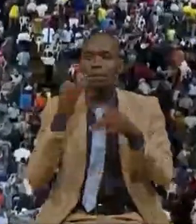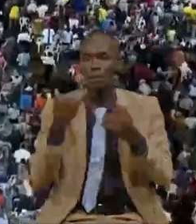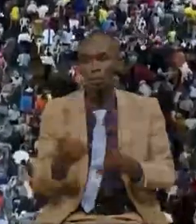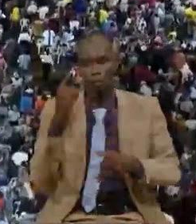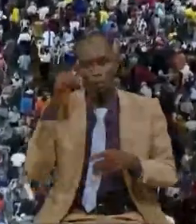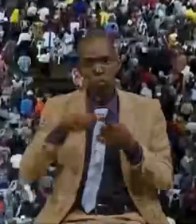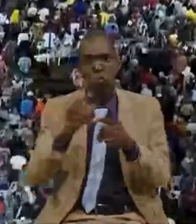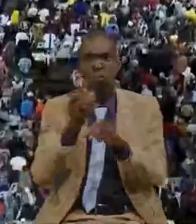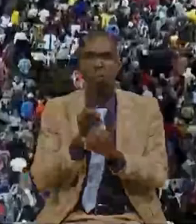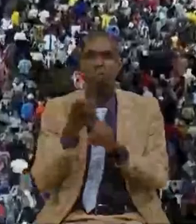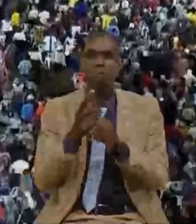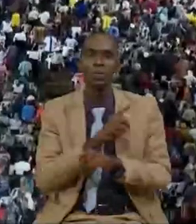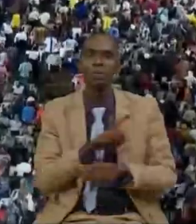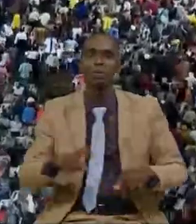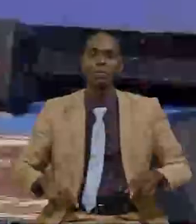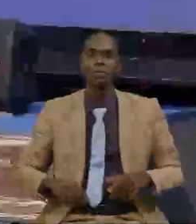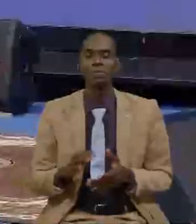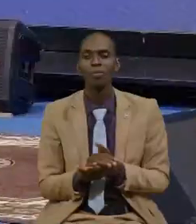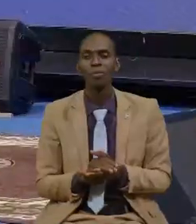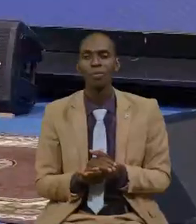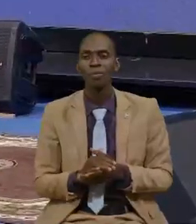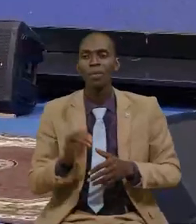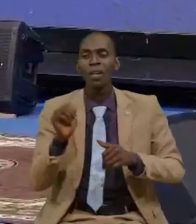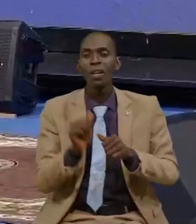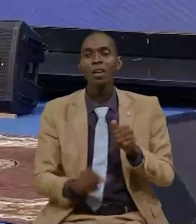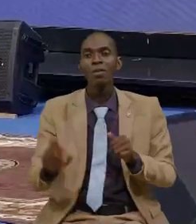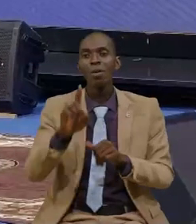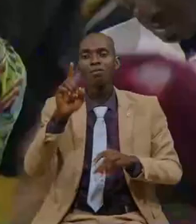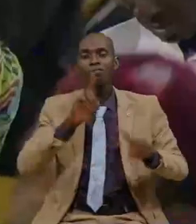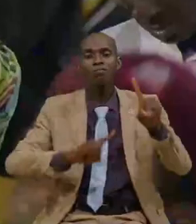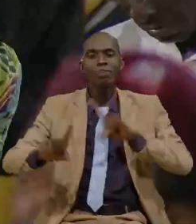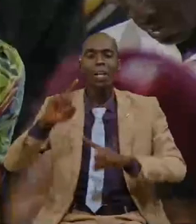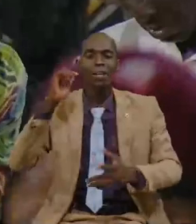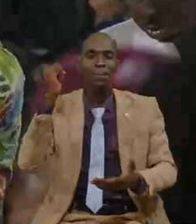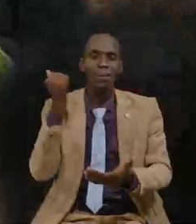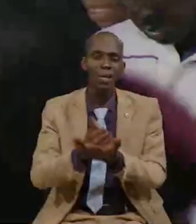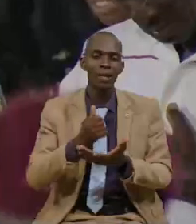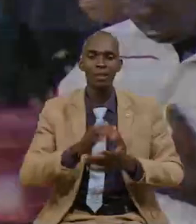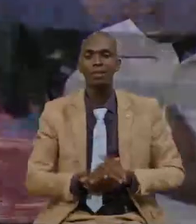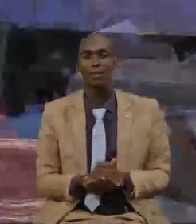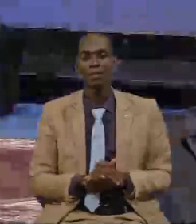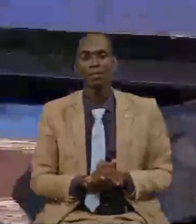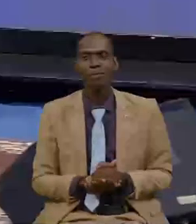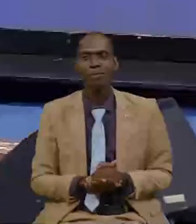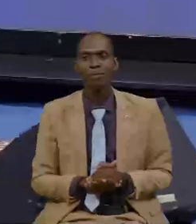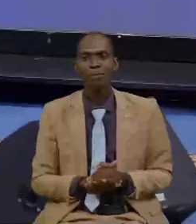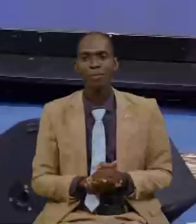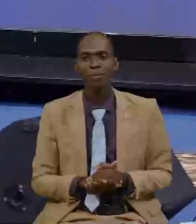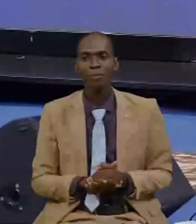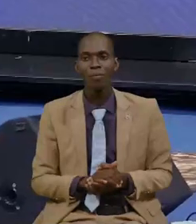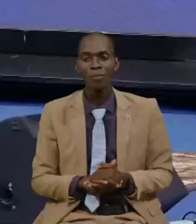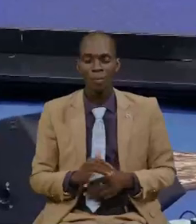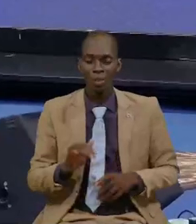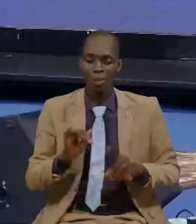il est prêt. L'heure est venue pour recevoir du Seigneur. Que tout le monde dise Amen.